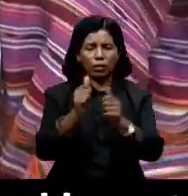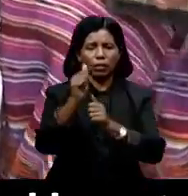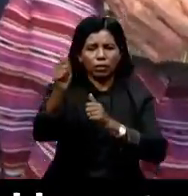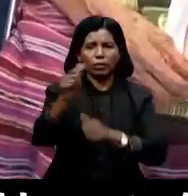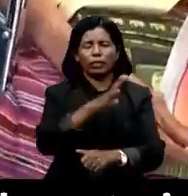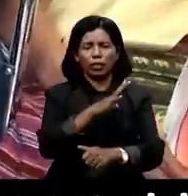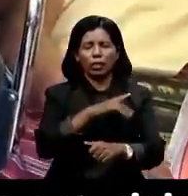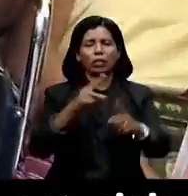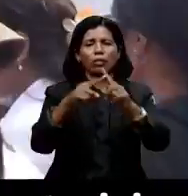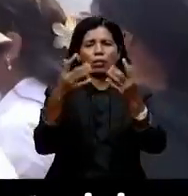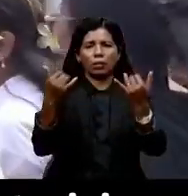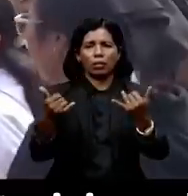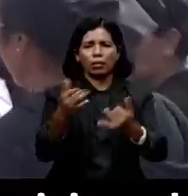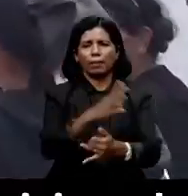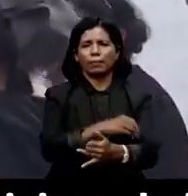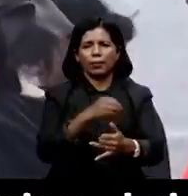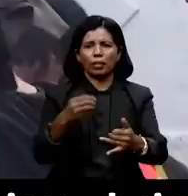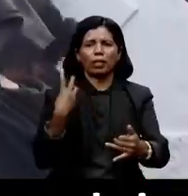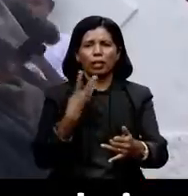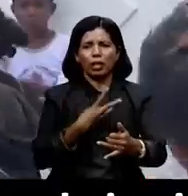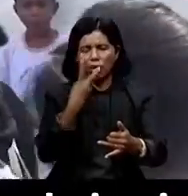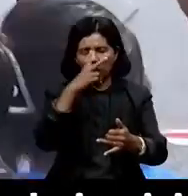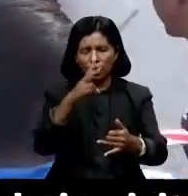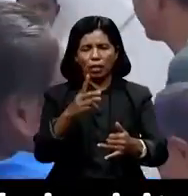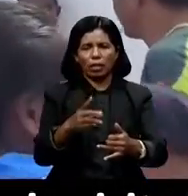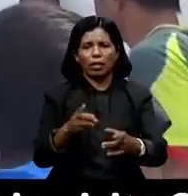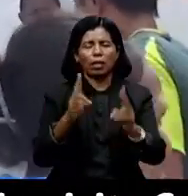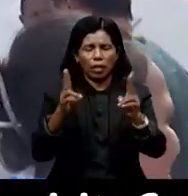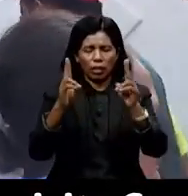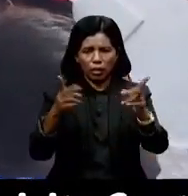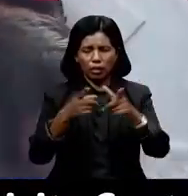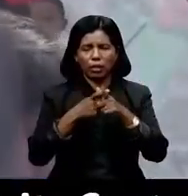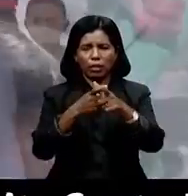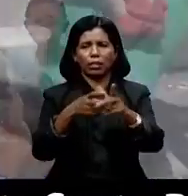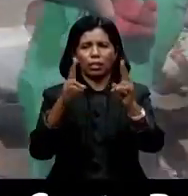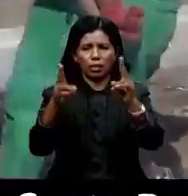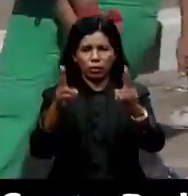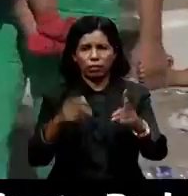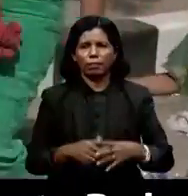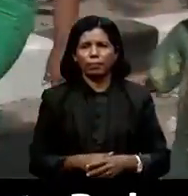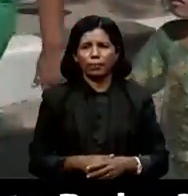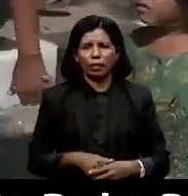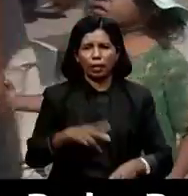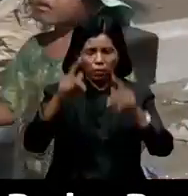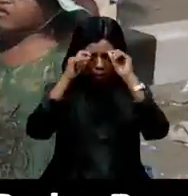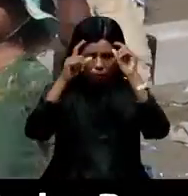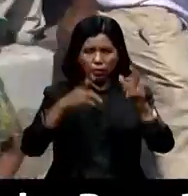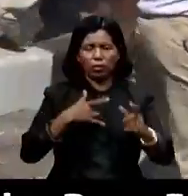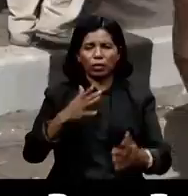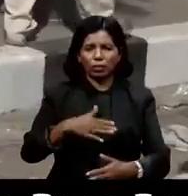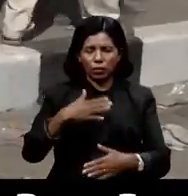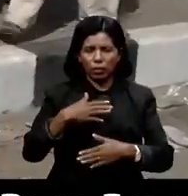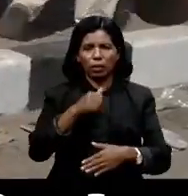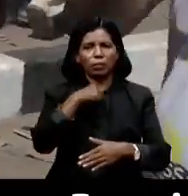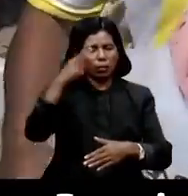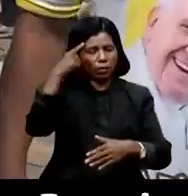rei agora. Pois mais a mim se quedar a rei, amo halai, macasse da série velocidade máxima lá. Ita povo Timor-Leste é contente, vai hira, am